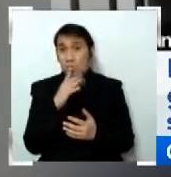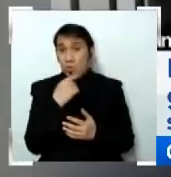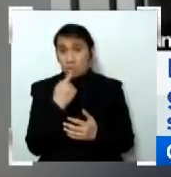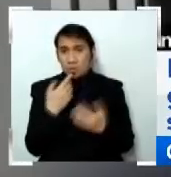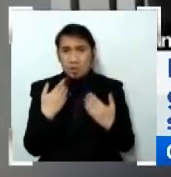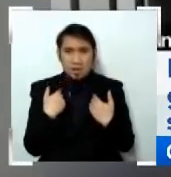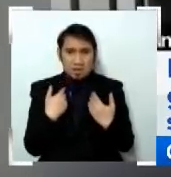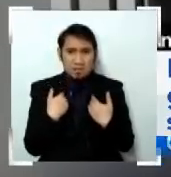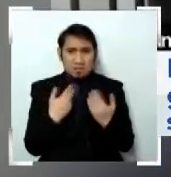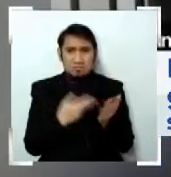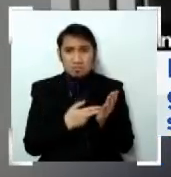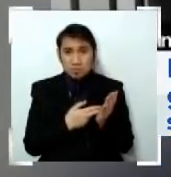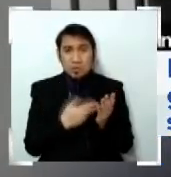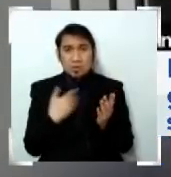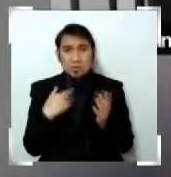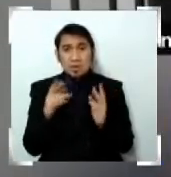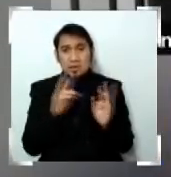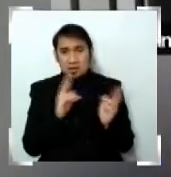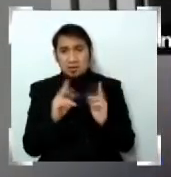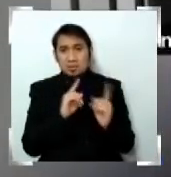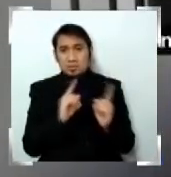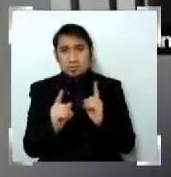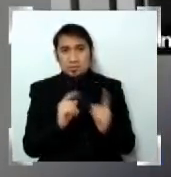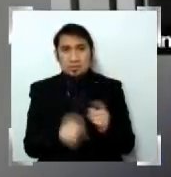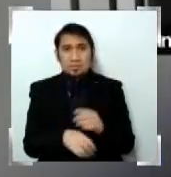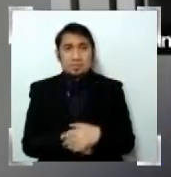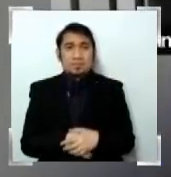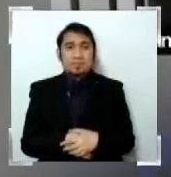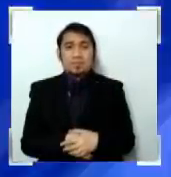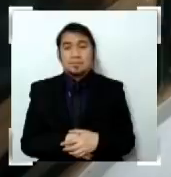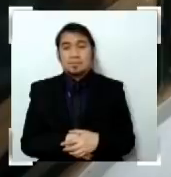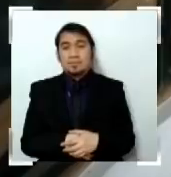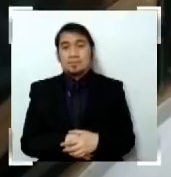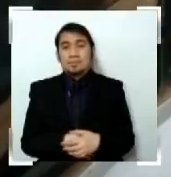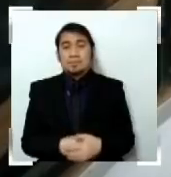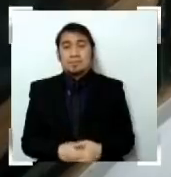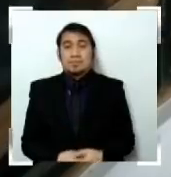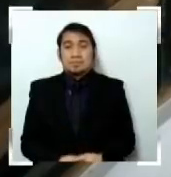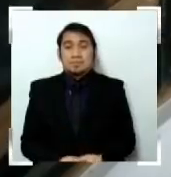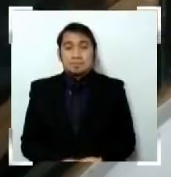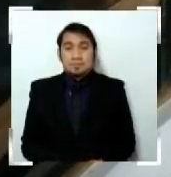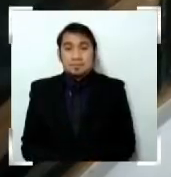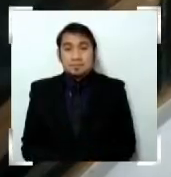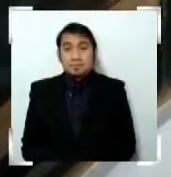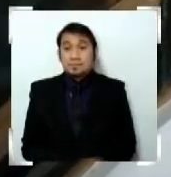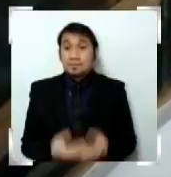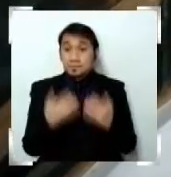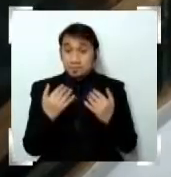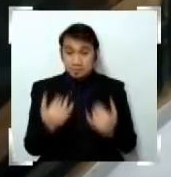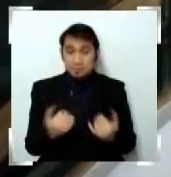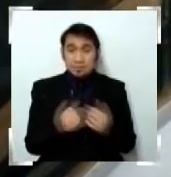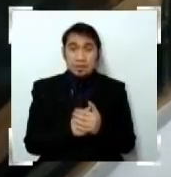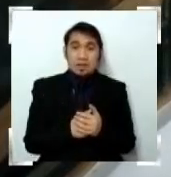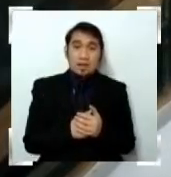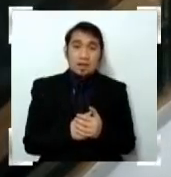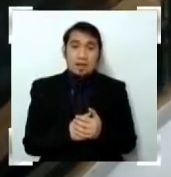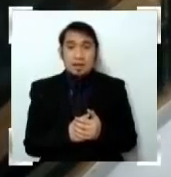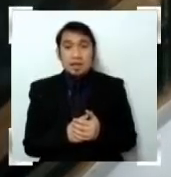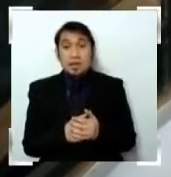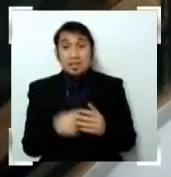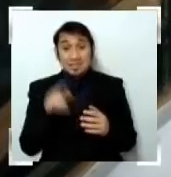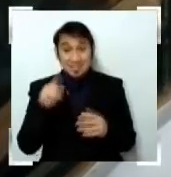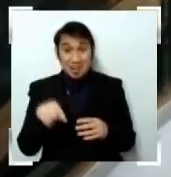makipag-usap. Ako si Rafi Timang, inyong saksi. Rider na nagulungan ng truck sa Pampanga at